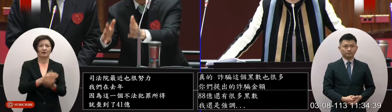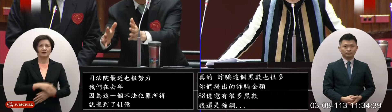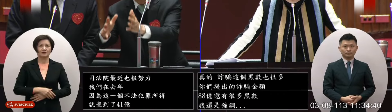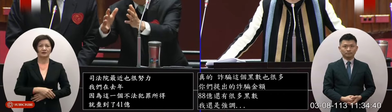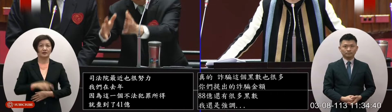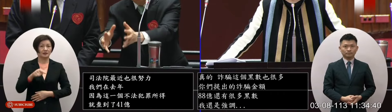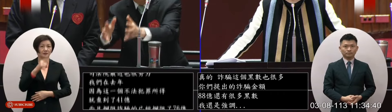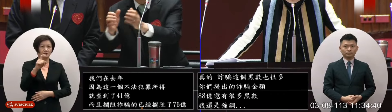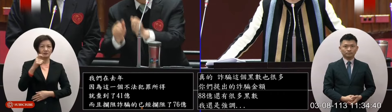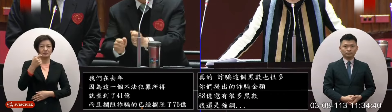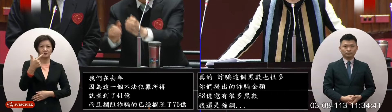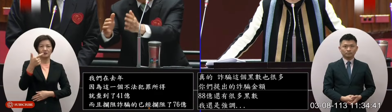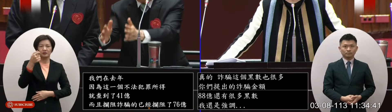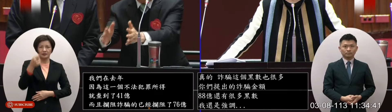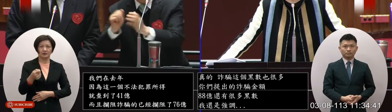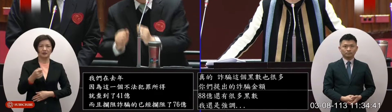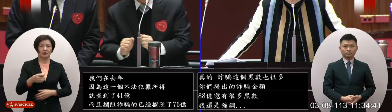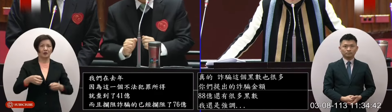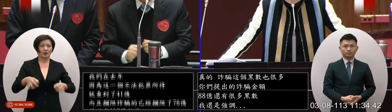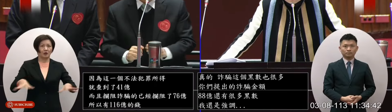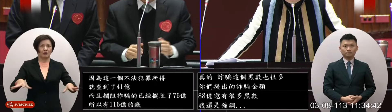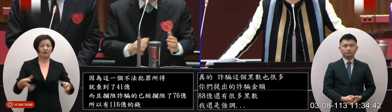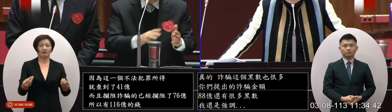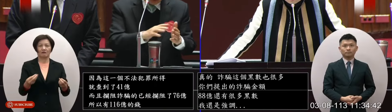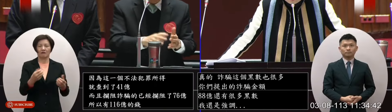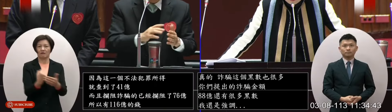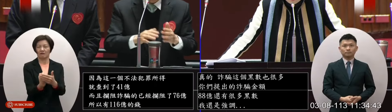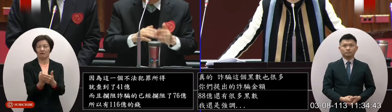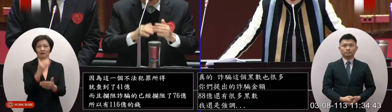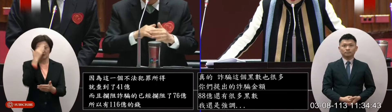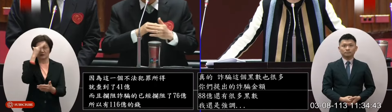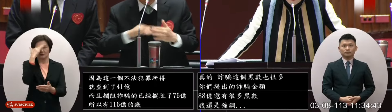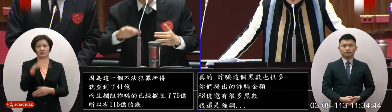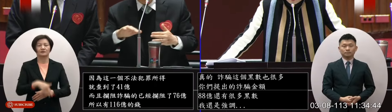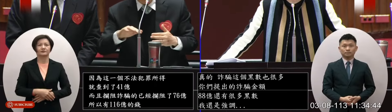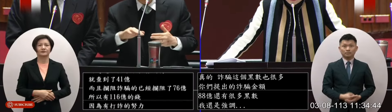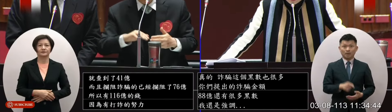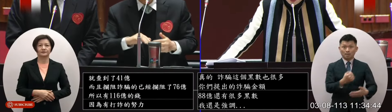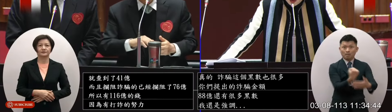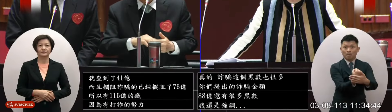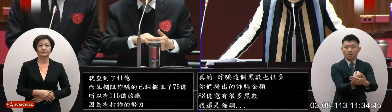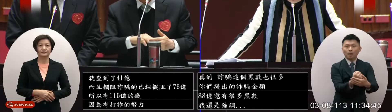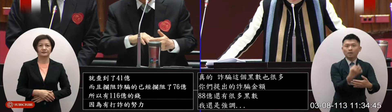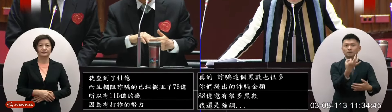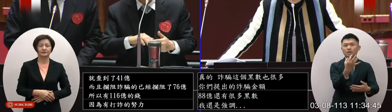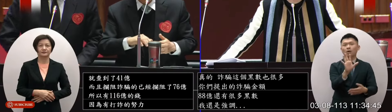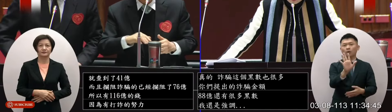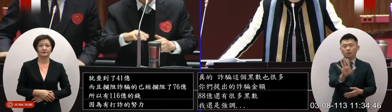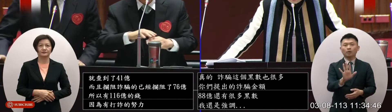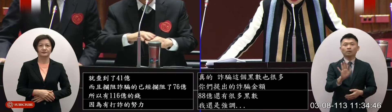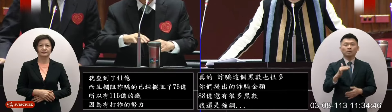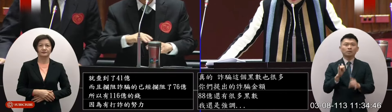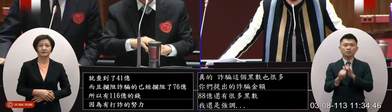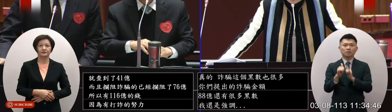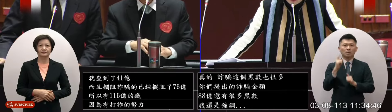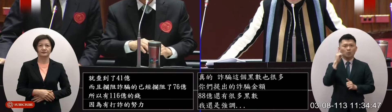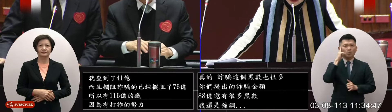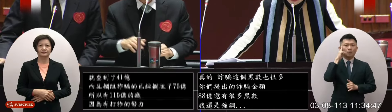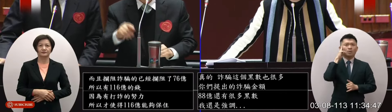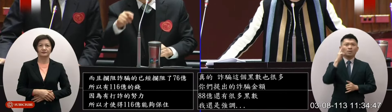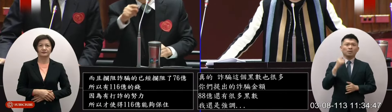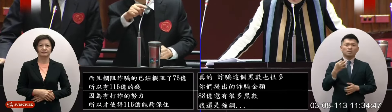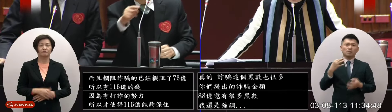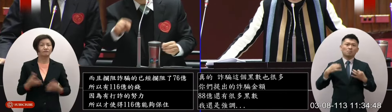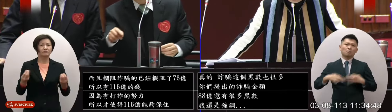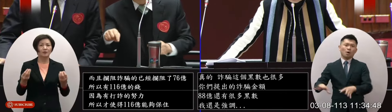得116亿能够保住。所以当然我们还要再继续努力。 你有保住一些的钱，但是你让民众失去更多